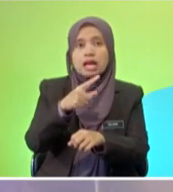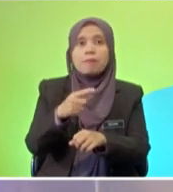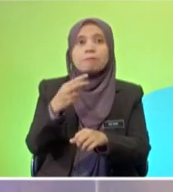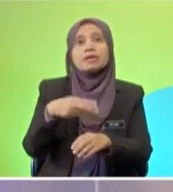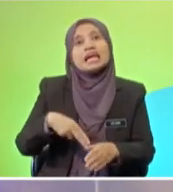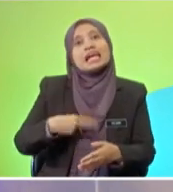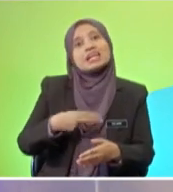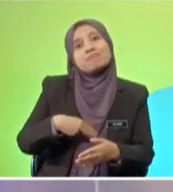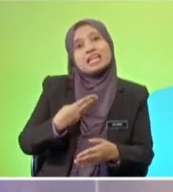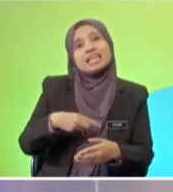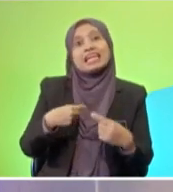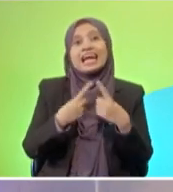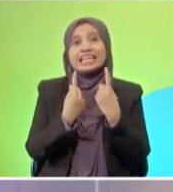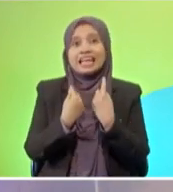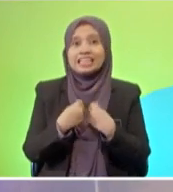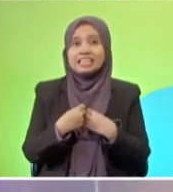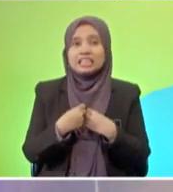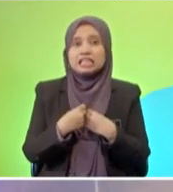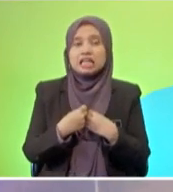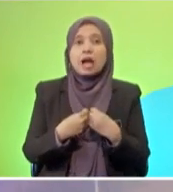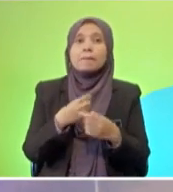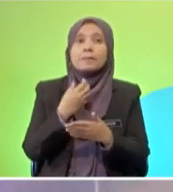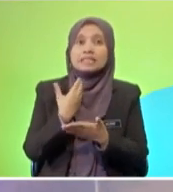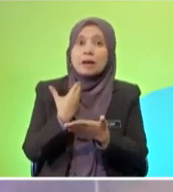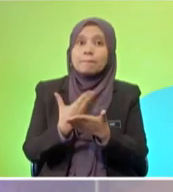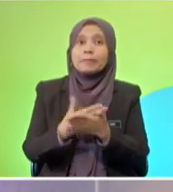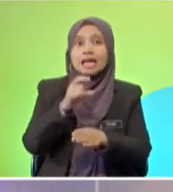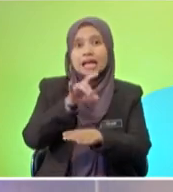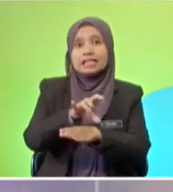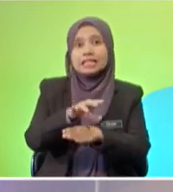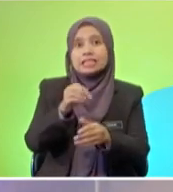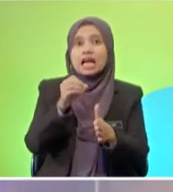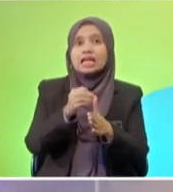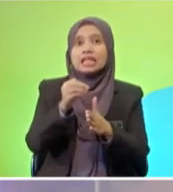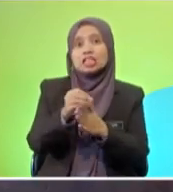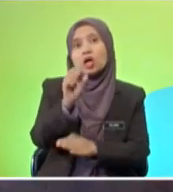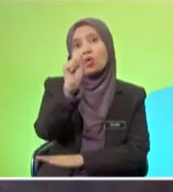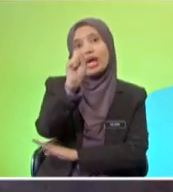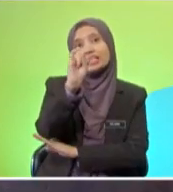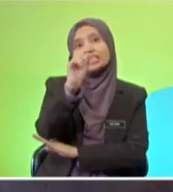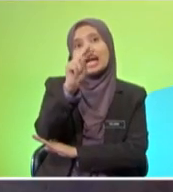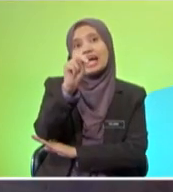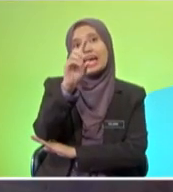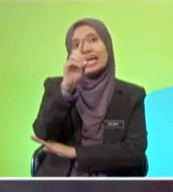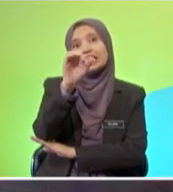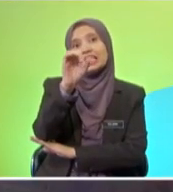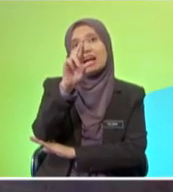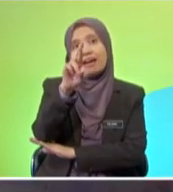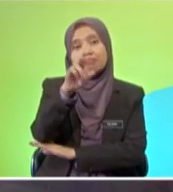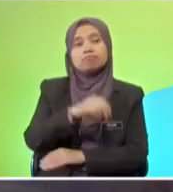menghibur hati untuk berzina ke untuk menyampaikan nasihat dan juga untuk menyindir dia berkia Sisi gue